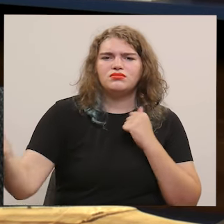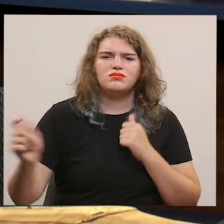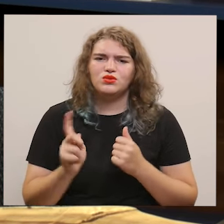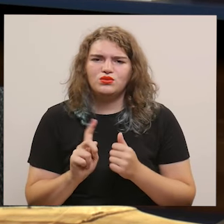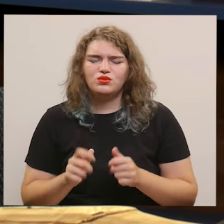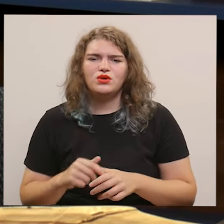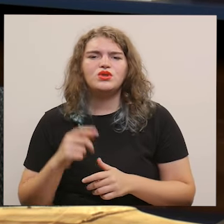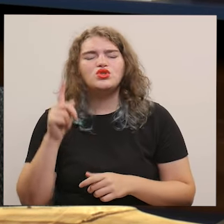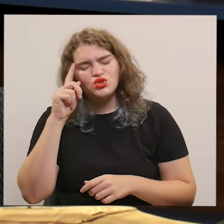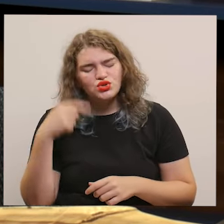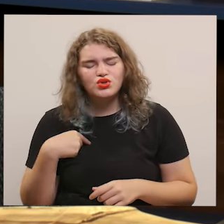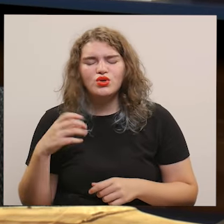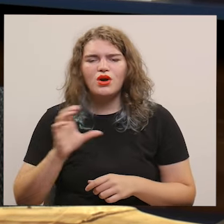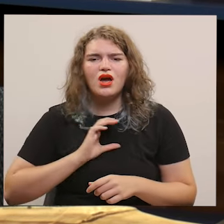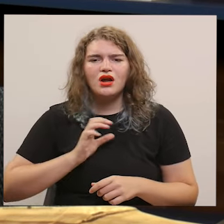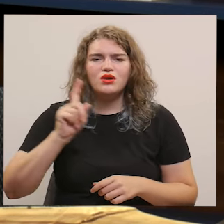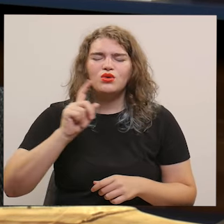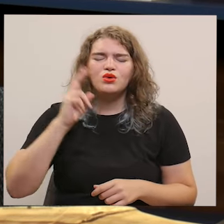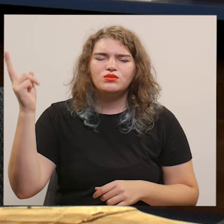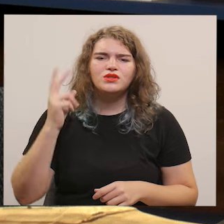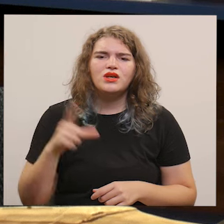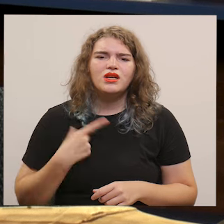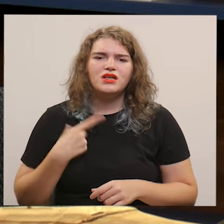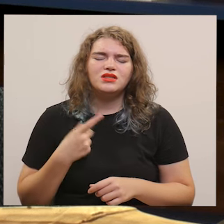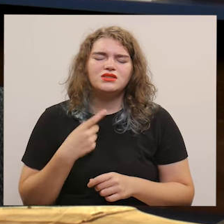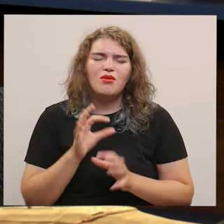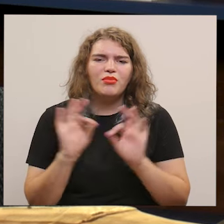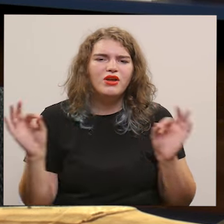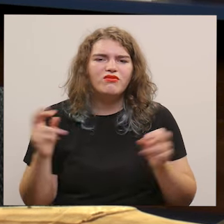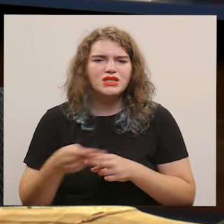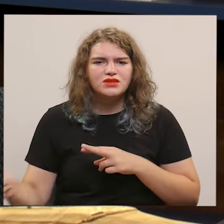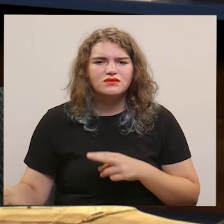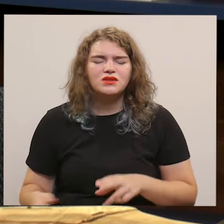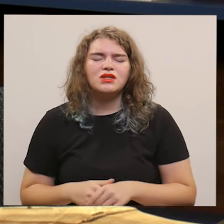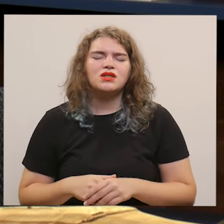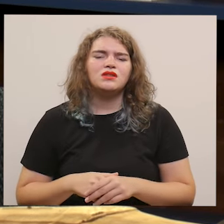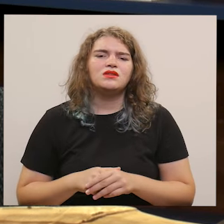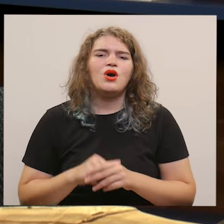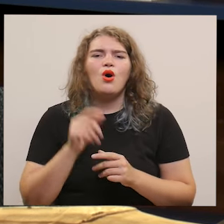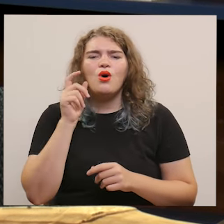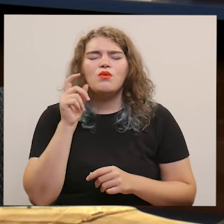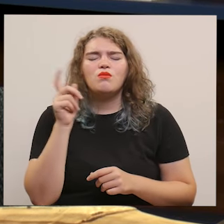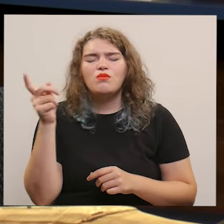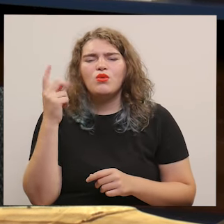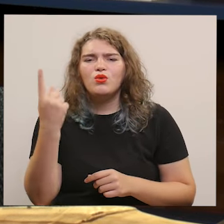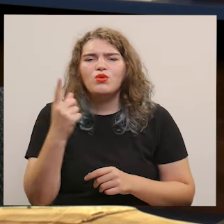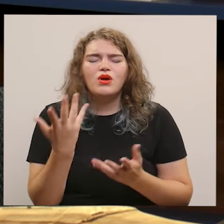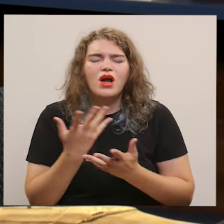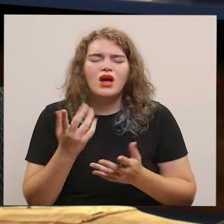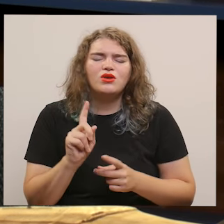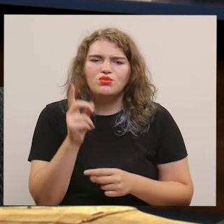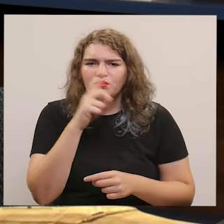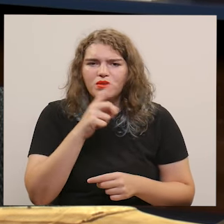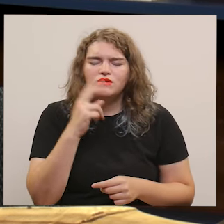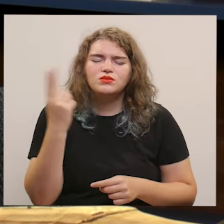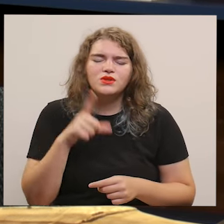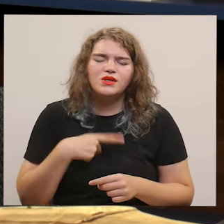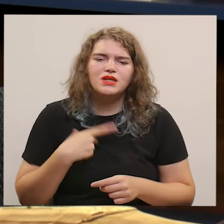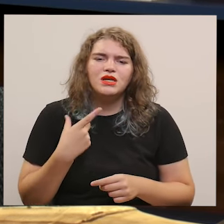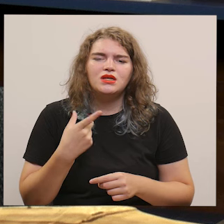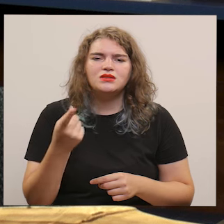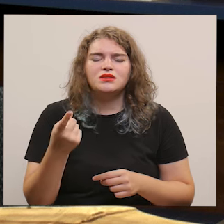Dumnezeu, caracterul Lui este unul bun, unul perfect, unul sfânt, unul care nu minte. Deci Dumnezeu este perfect în caracterul